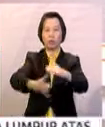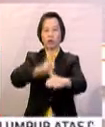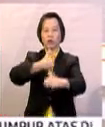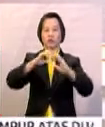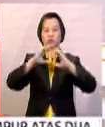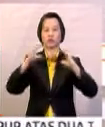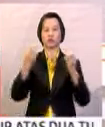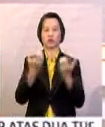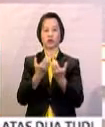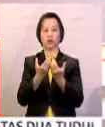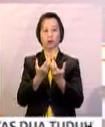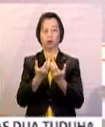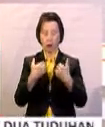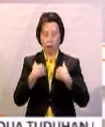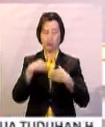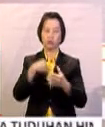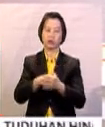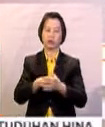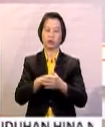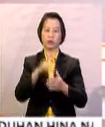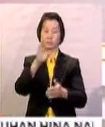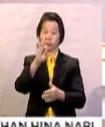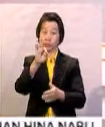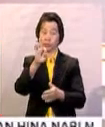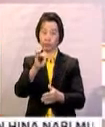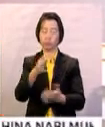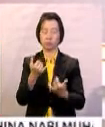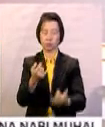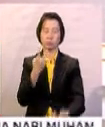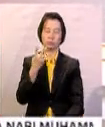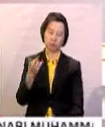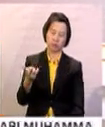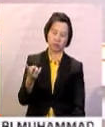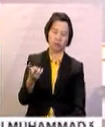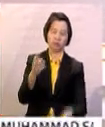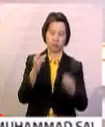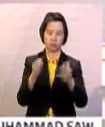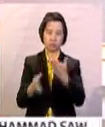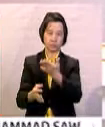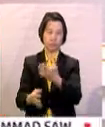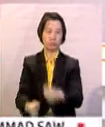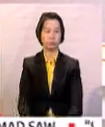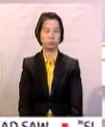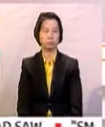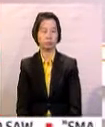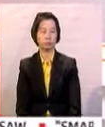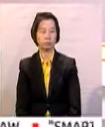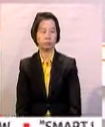Dan kisah mereka itu sebenarnya tular di Facebook. Ya, kita nak saksikan, jadi kita terus ke segmen hashtag.